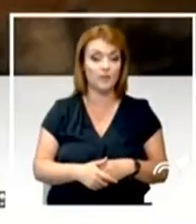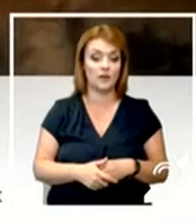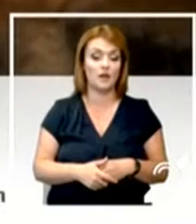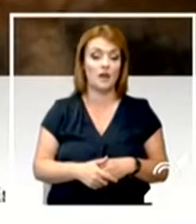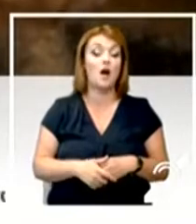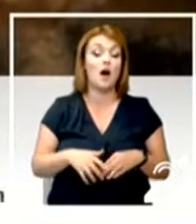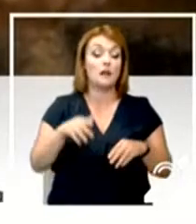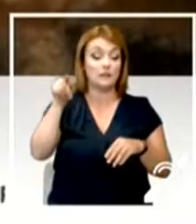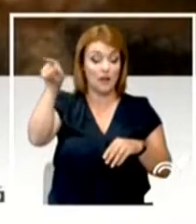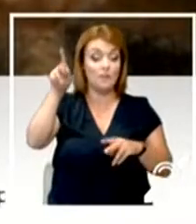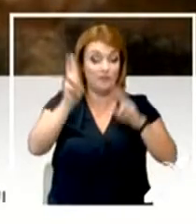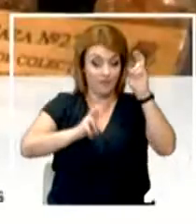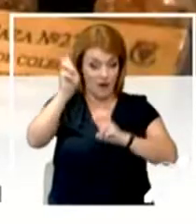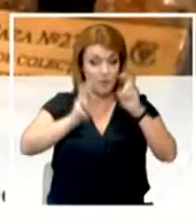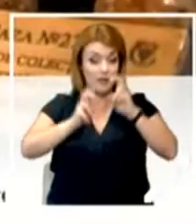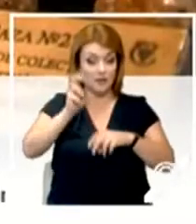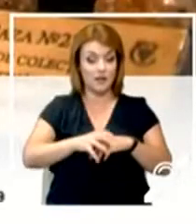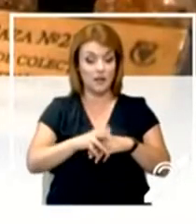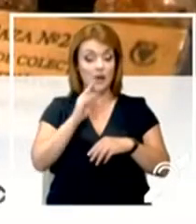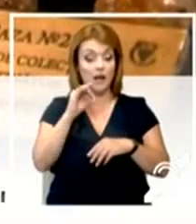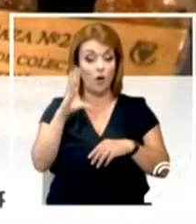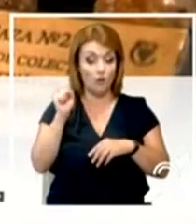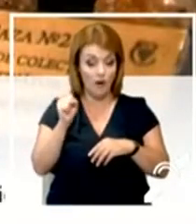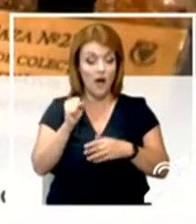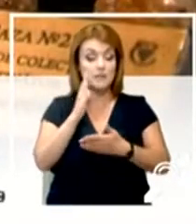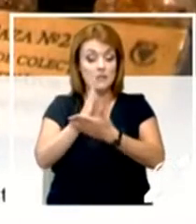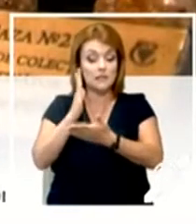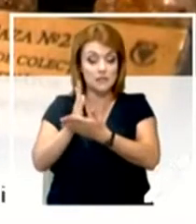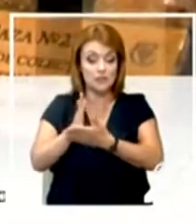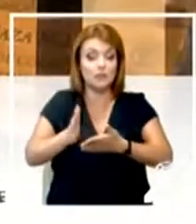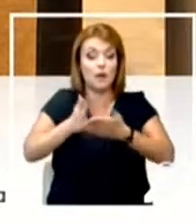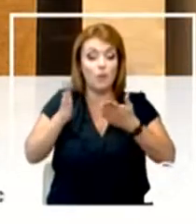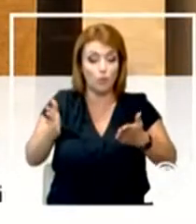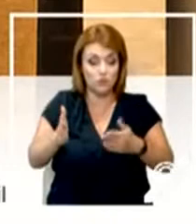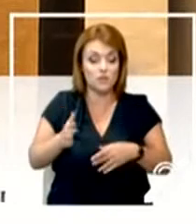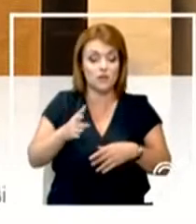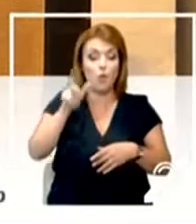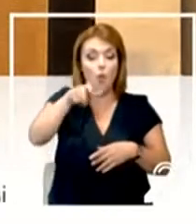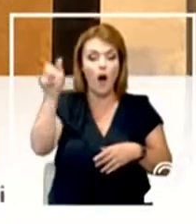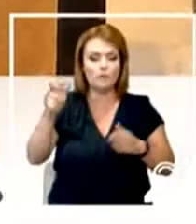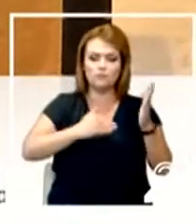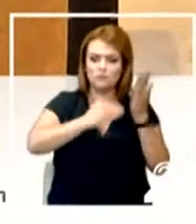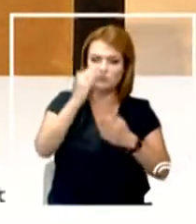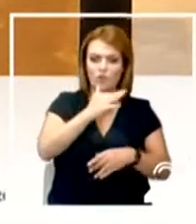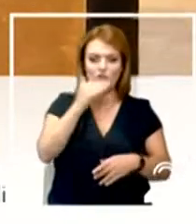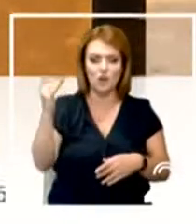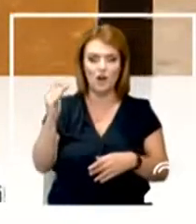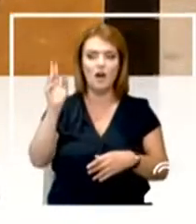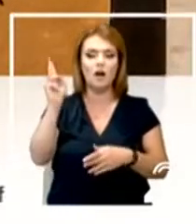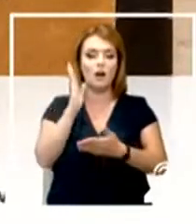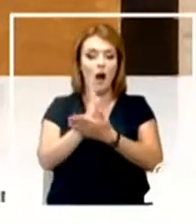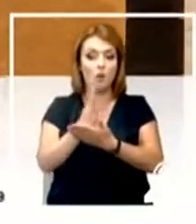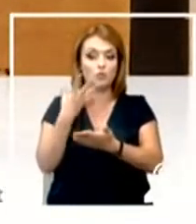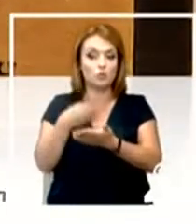state ale lumii. Și Serghei Narîșkin, actualul șef al Serviciului Rus de Informații Externe și fost președinte al Dumei